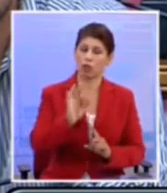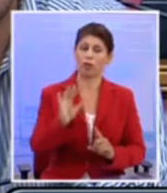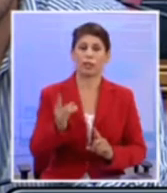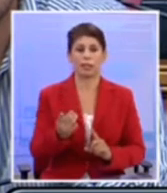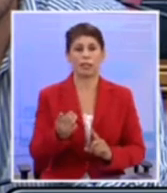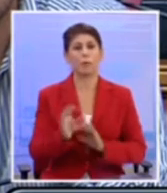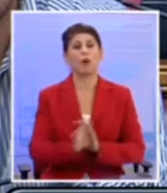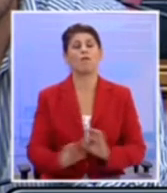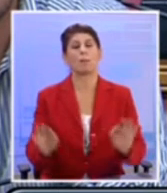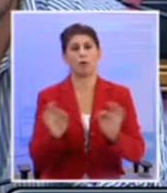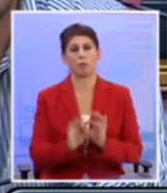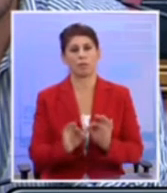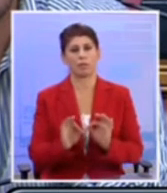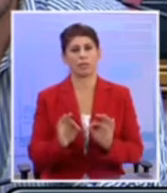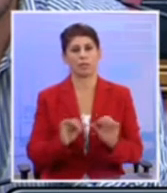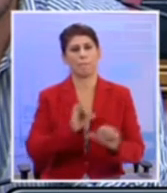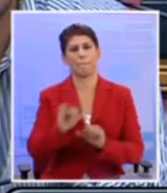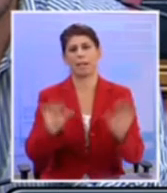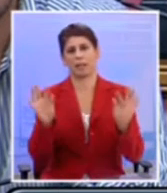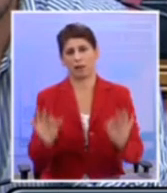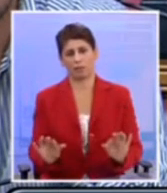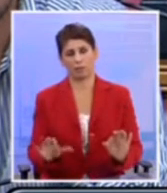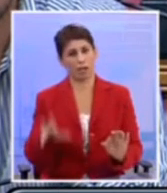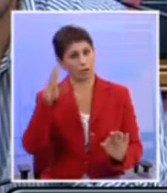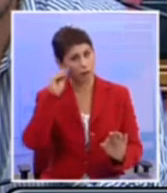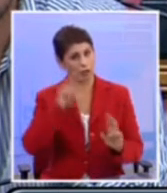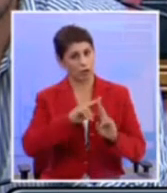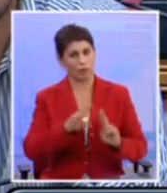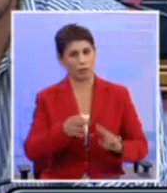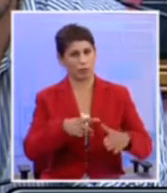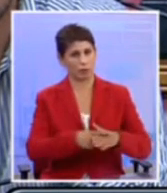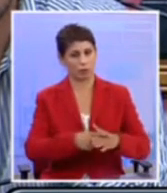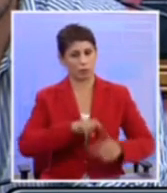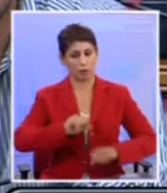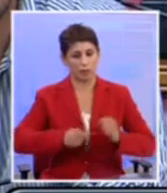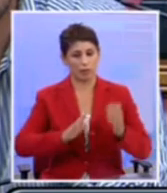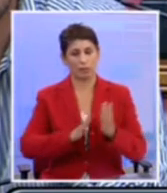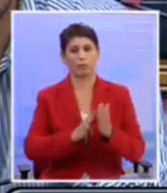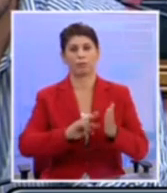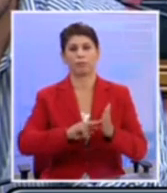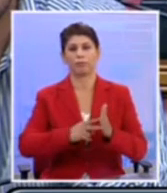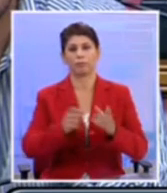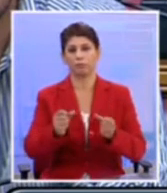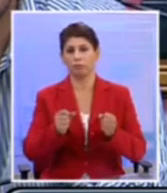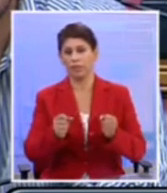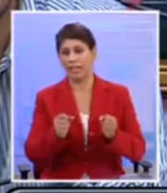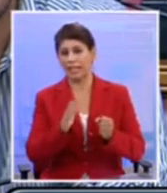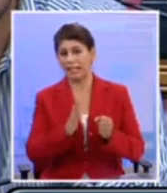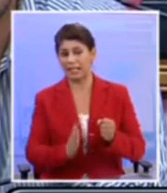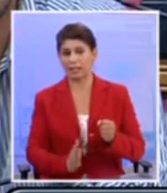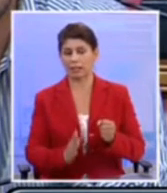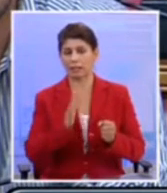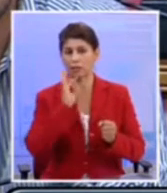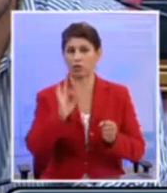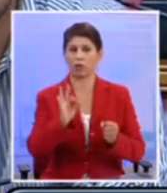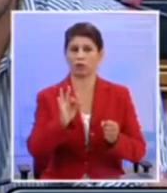προς προβλεπόμενες μεταρρυθμίσεις. Αντιλαμβάνεται ότι προσπάθειες αντιμετώπισης μιας οικονομικής κρίσης